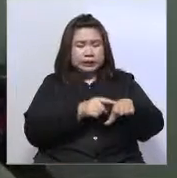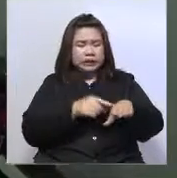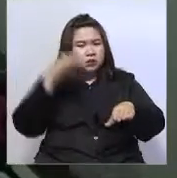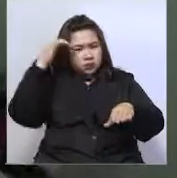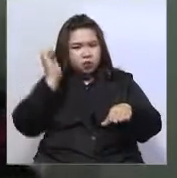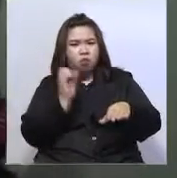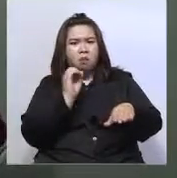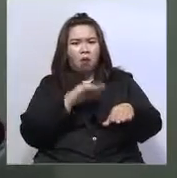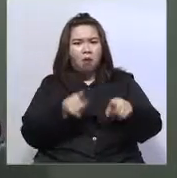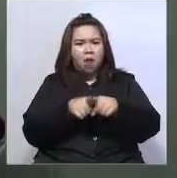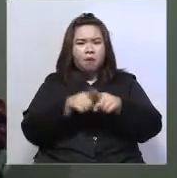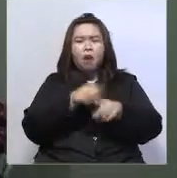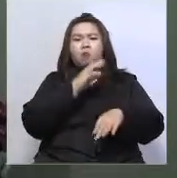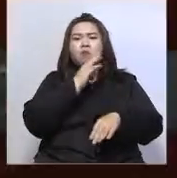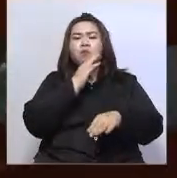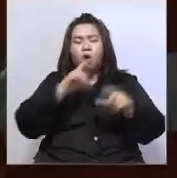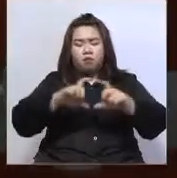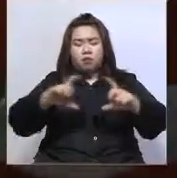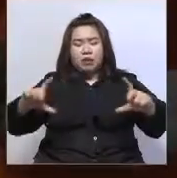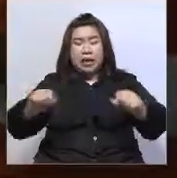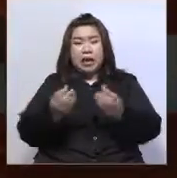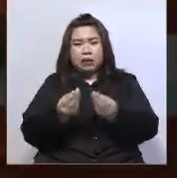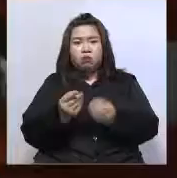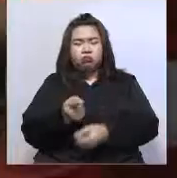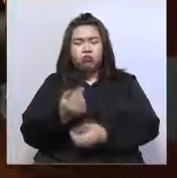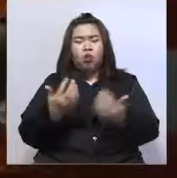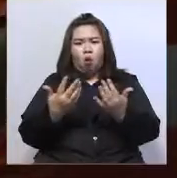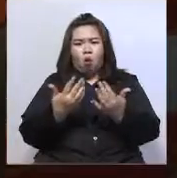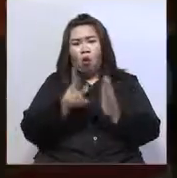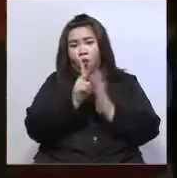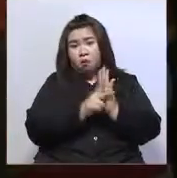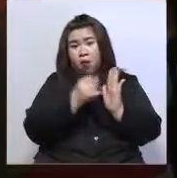จ้งว่าน่าจะเป็นการสวมทะเบียนด้วยนะครับเดี๋ยวติดตามว่ารถผิดกฎหมายหรือเปล่านะครับ